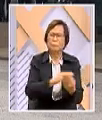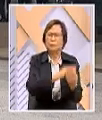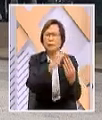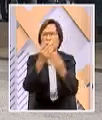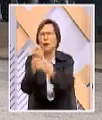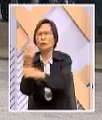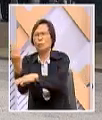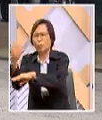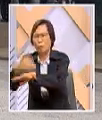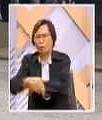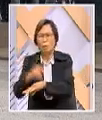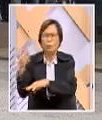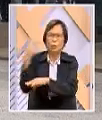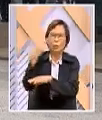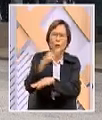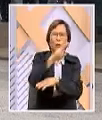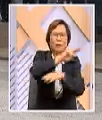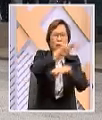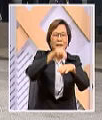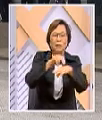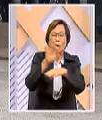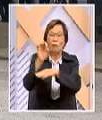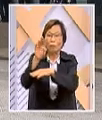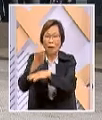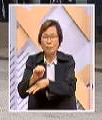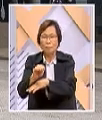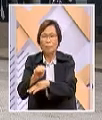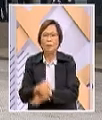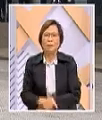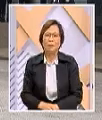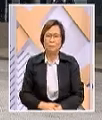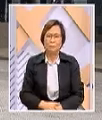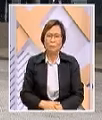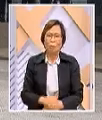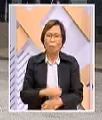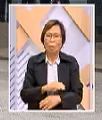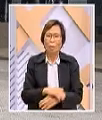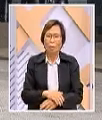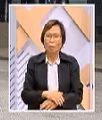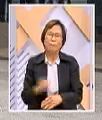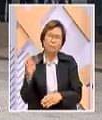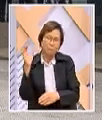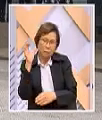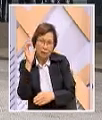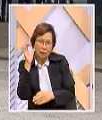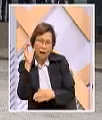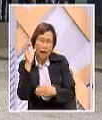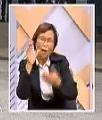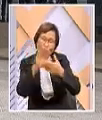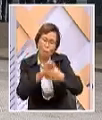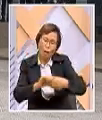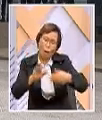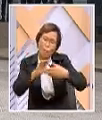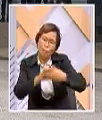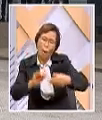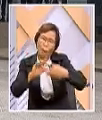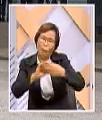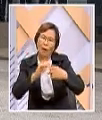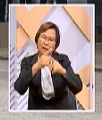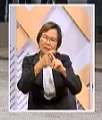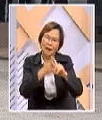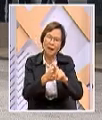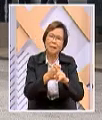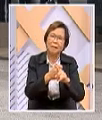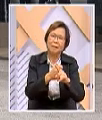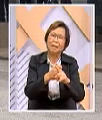radio Nasional FM, di mana setiap hari akan bersatu dengar celoteh-celoteh daripada DJ Nasional FM.